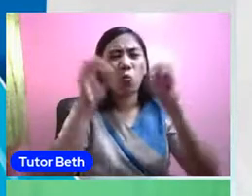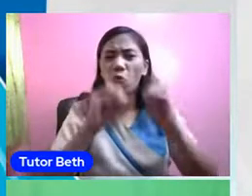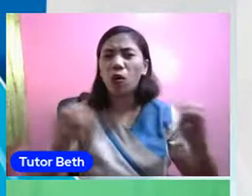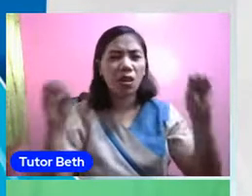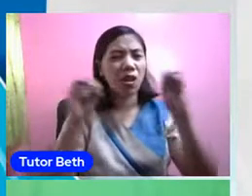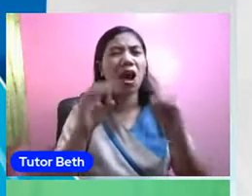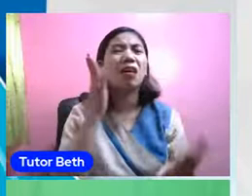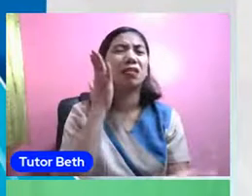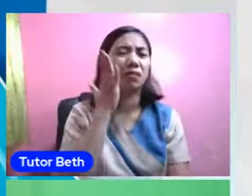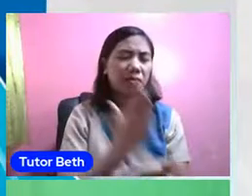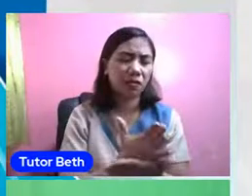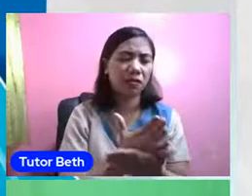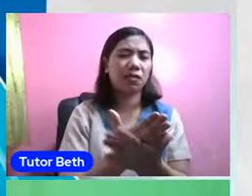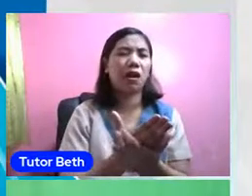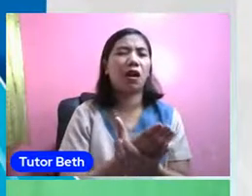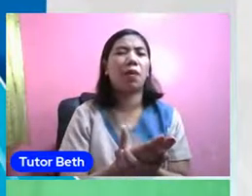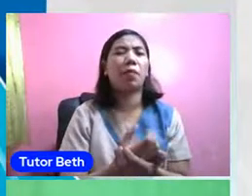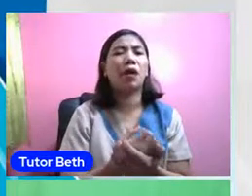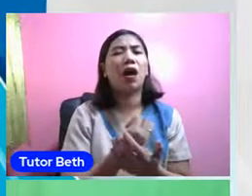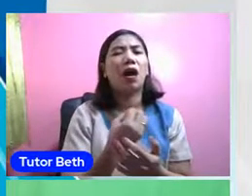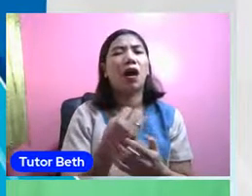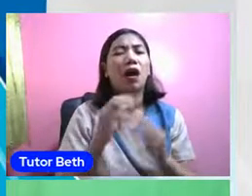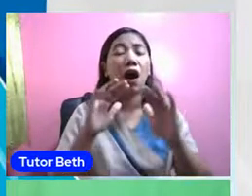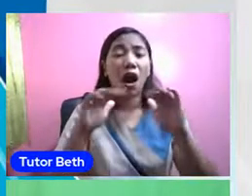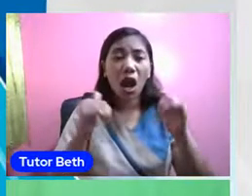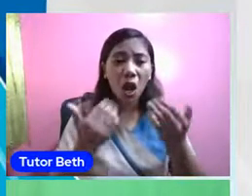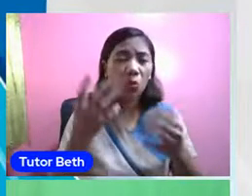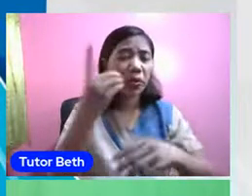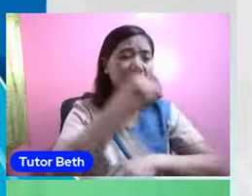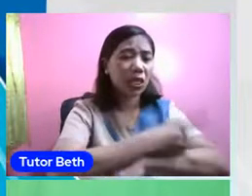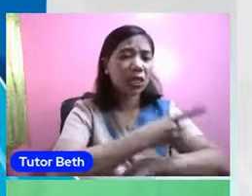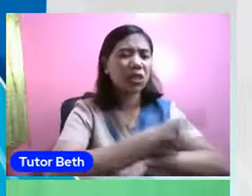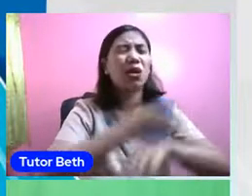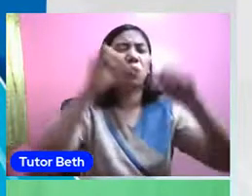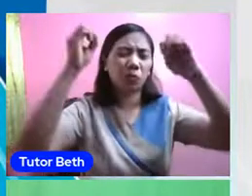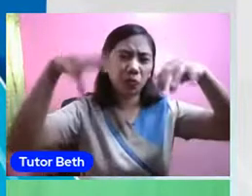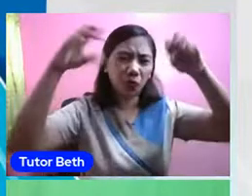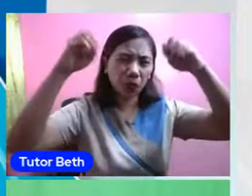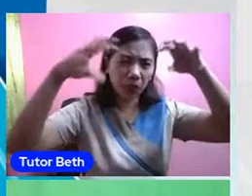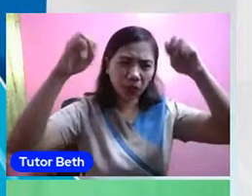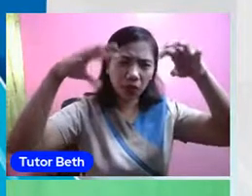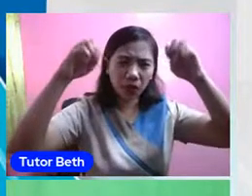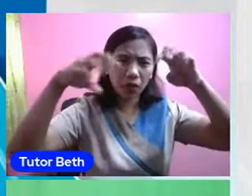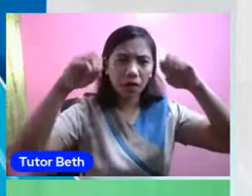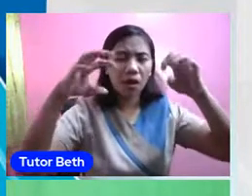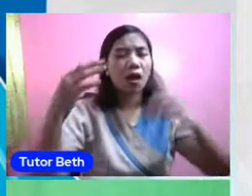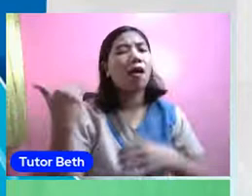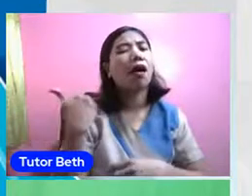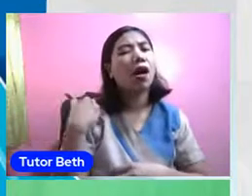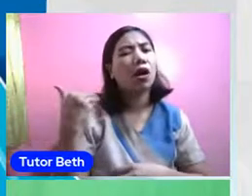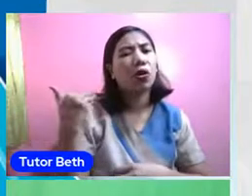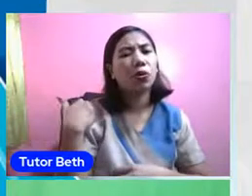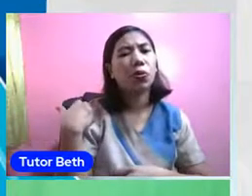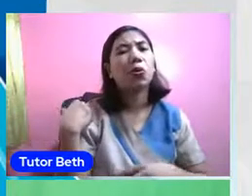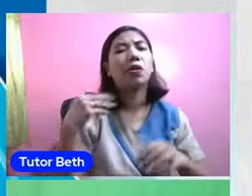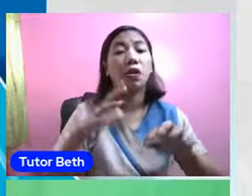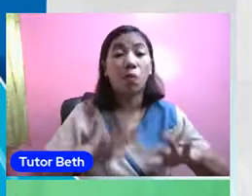walang tigil, mga ilang araw, umuulag-ulan, yan ang nagiging efekto. Nagkakaroon ng pagbaha.